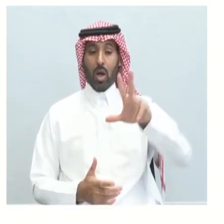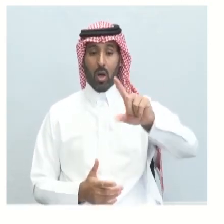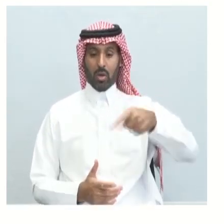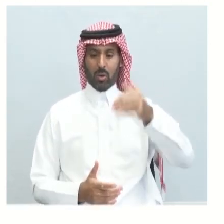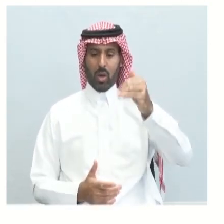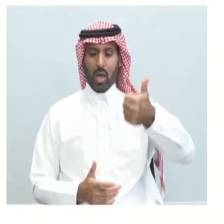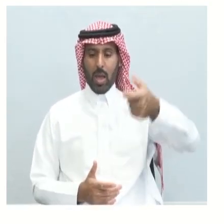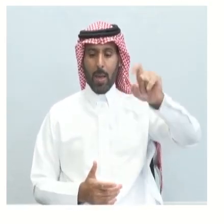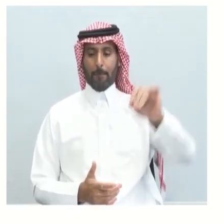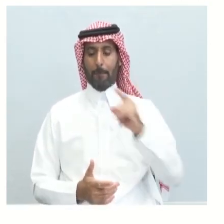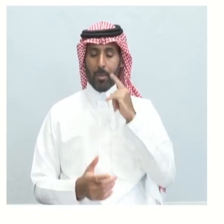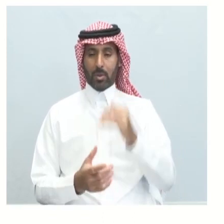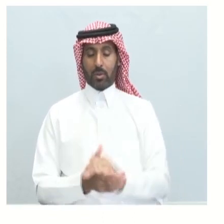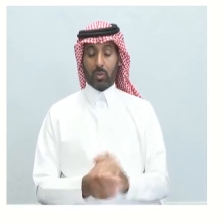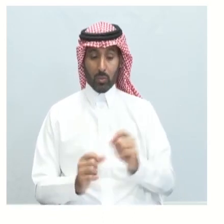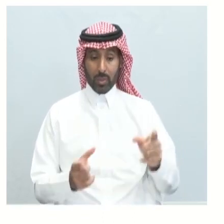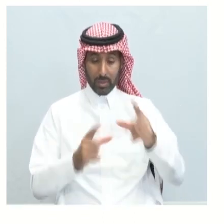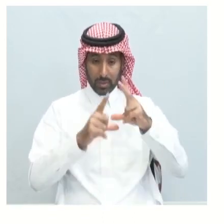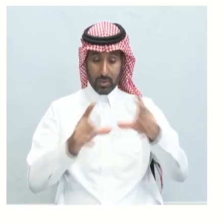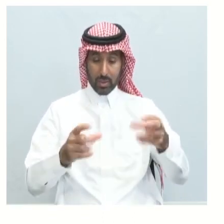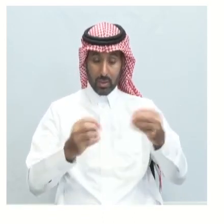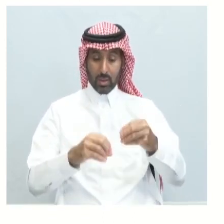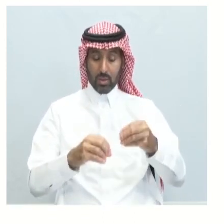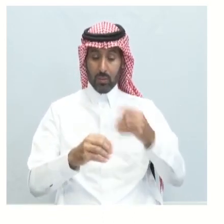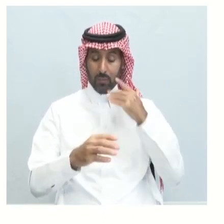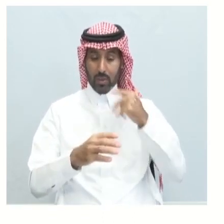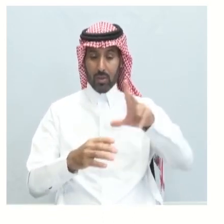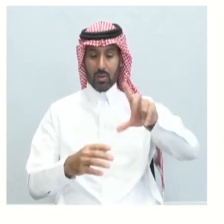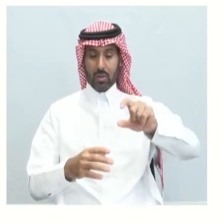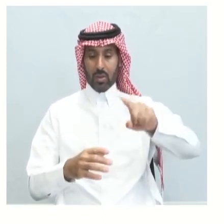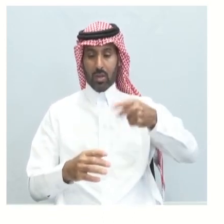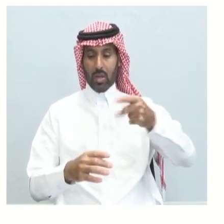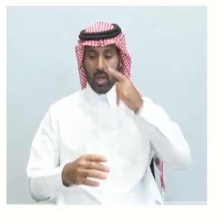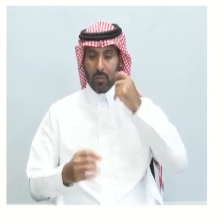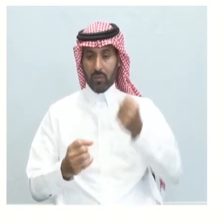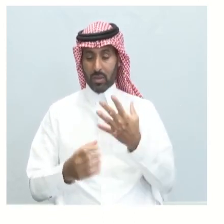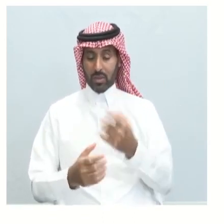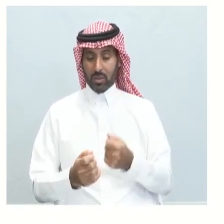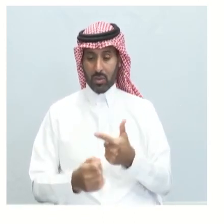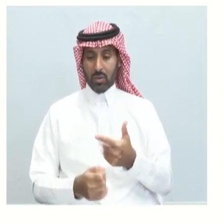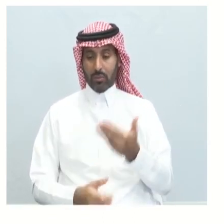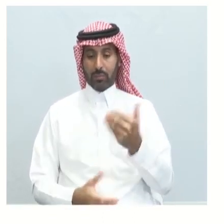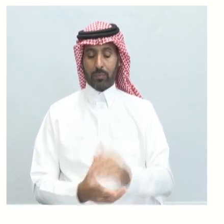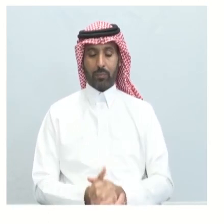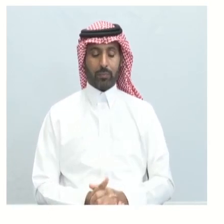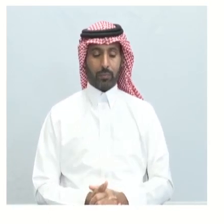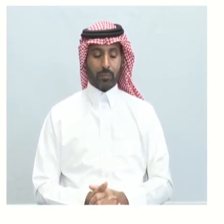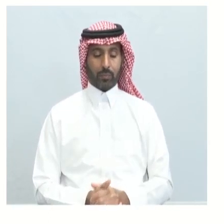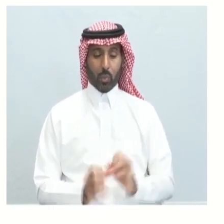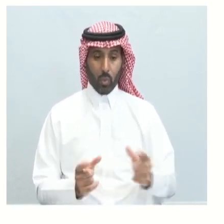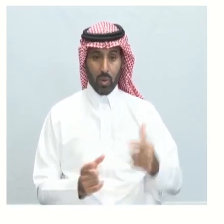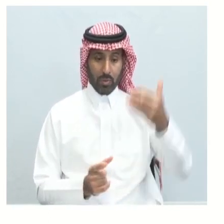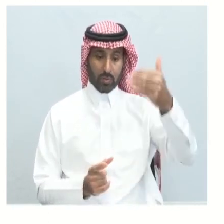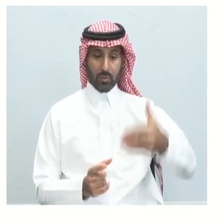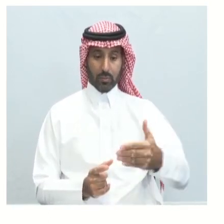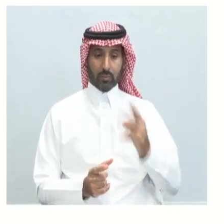26 خريطه تبين غنى الدرع العربي بالفلزات الاقتصاديه كما هو واضح معنا في